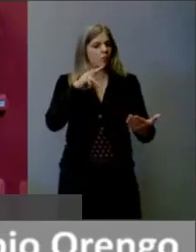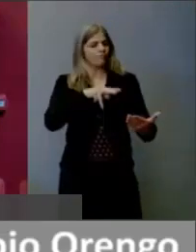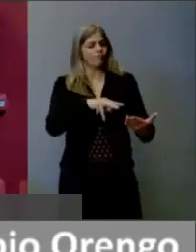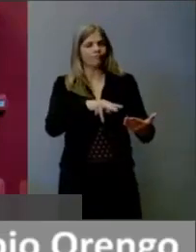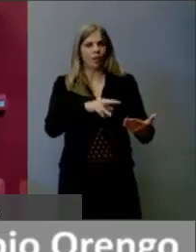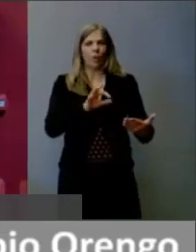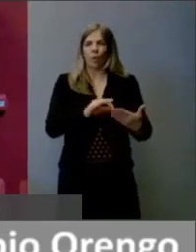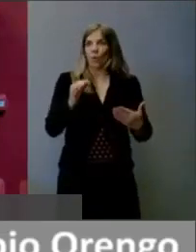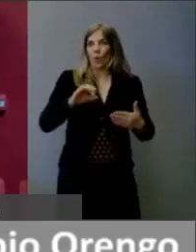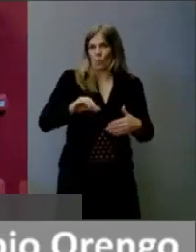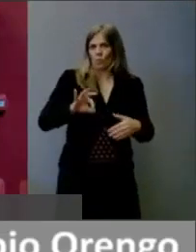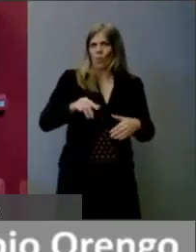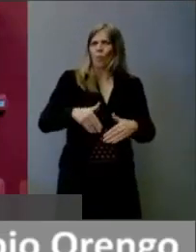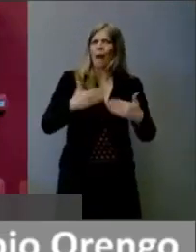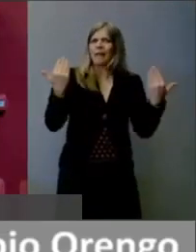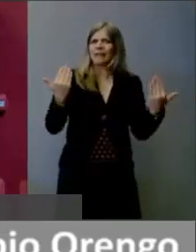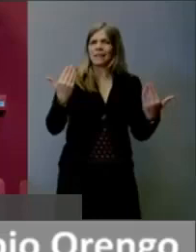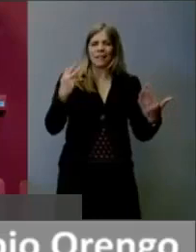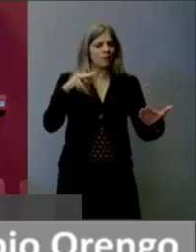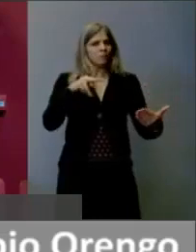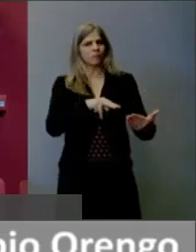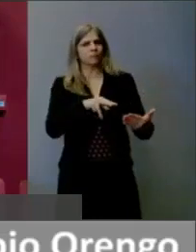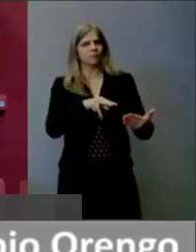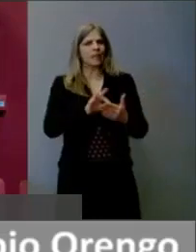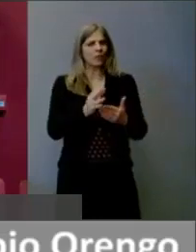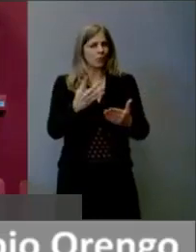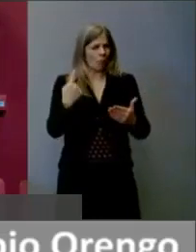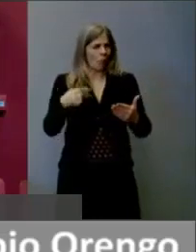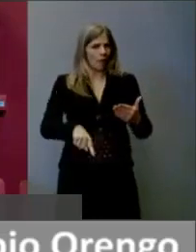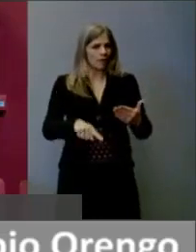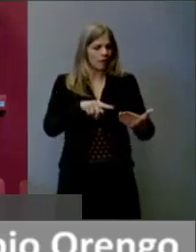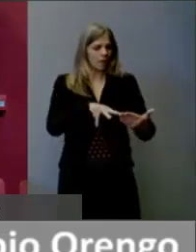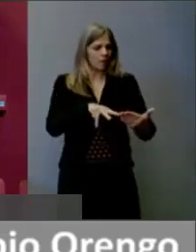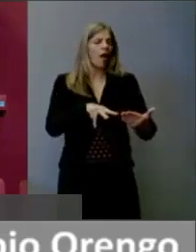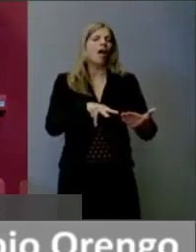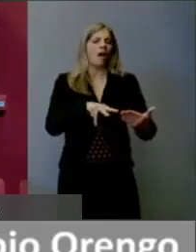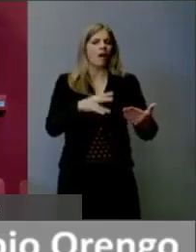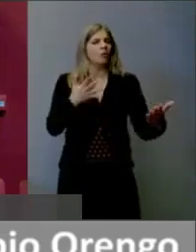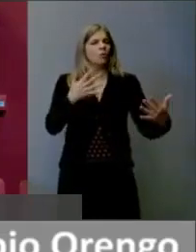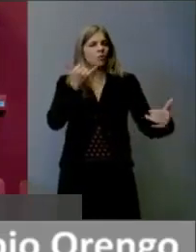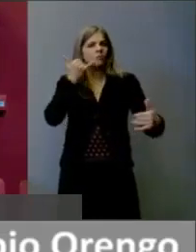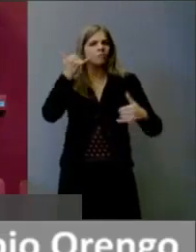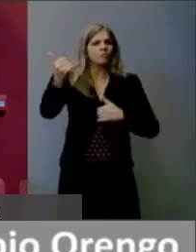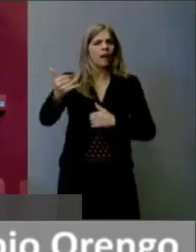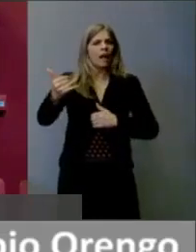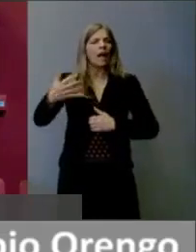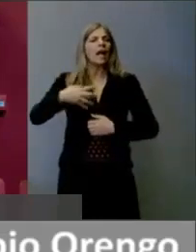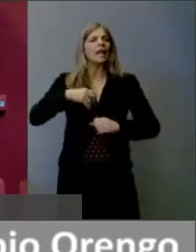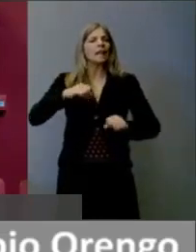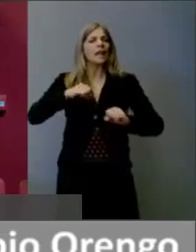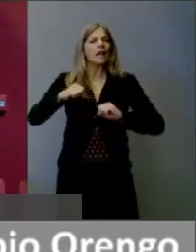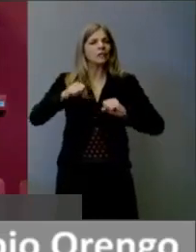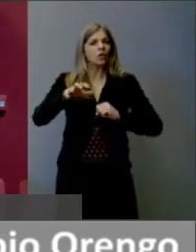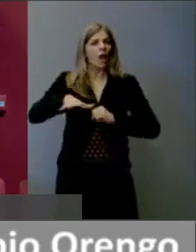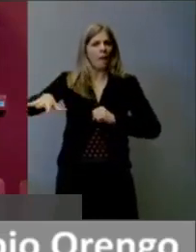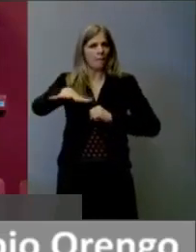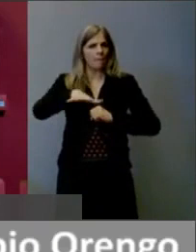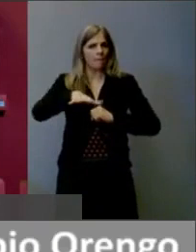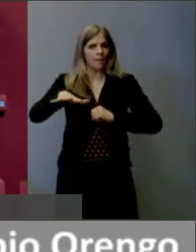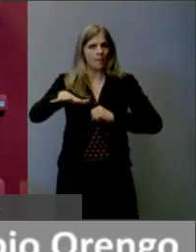54 stamattina, ho già dato indicazioni alla direzione ambiente di chiedere